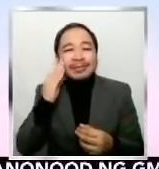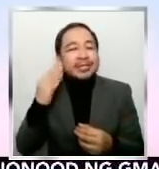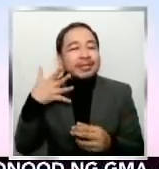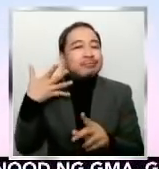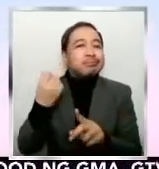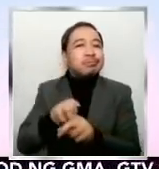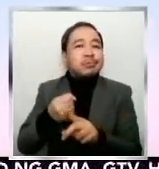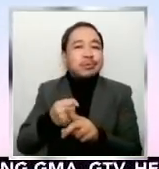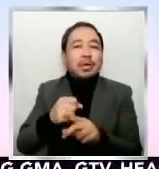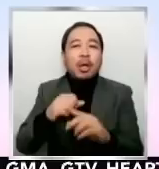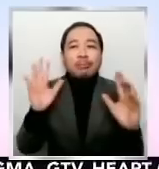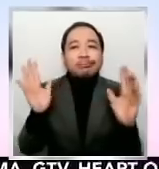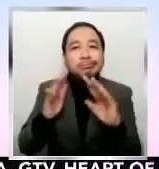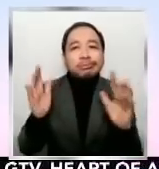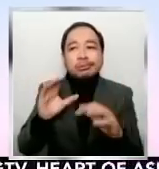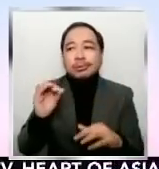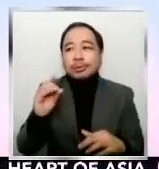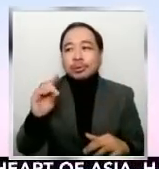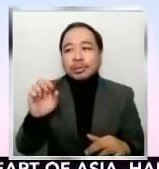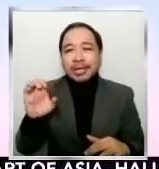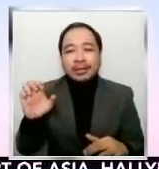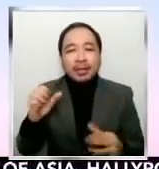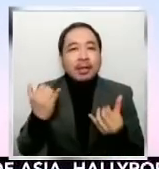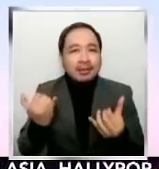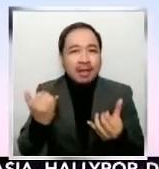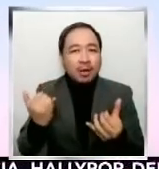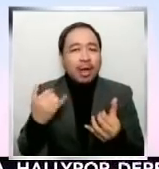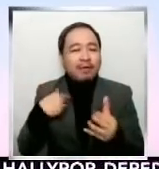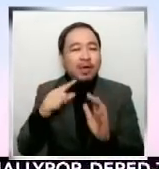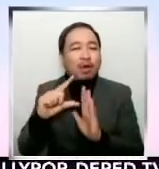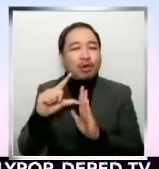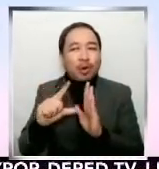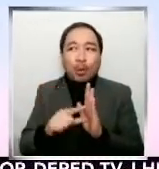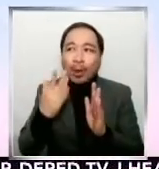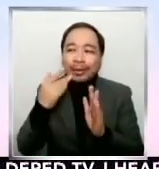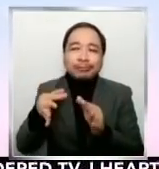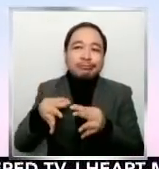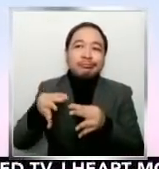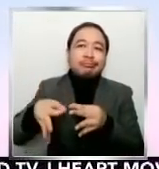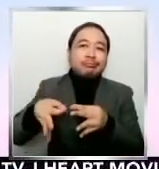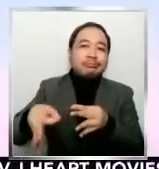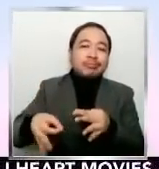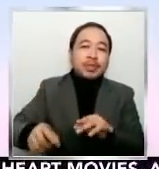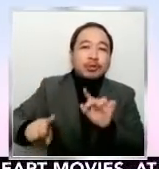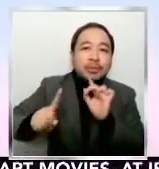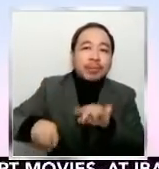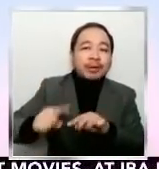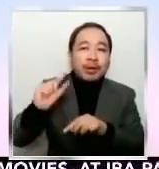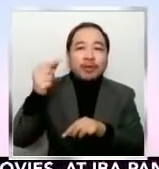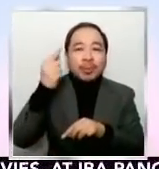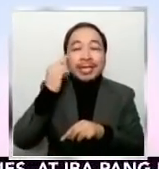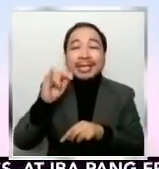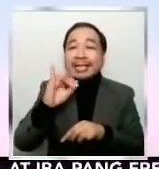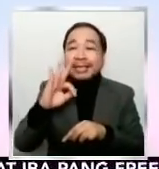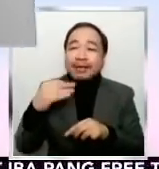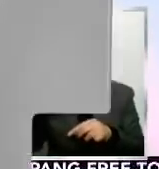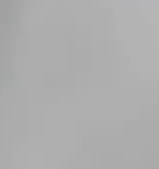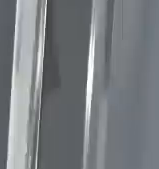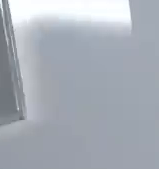sa kasalukuyang batas na nagpapabagal daw sa pagresponde ng pamahalaan kapag may kalamidad. Yan ang aking tinutukan.